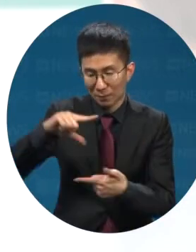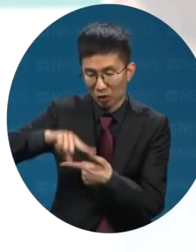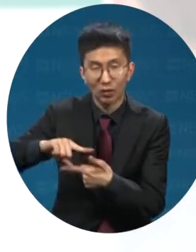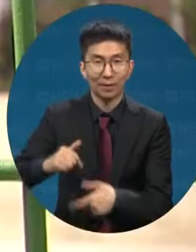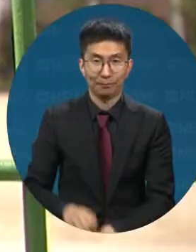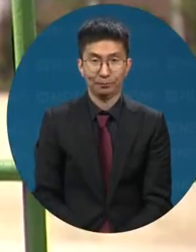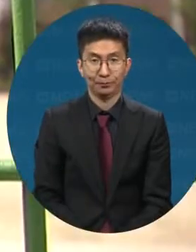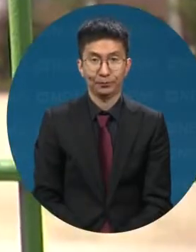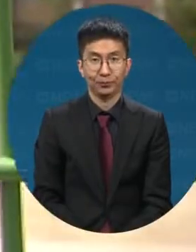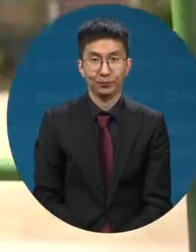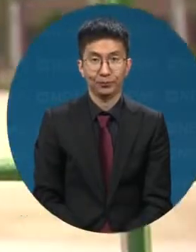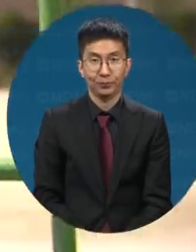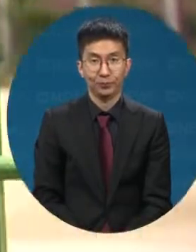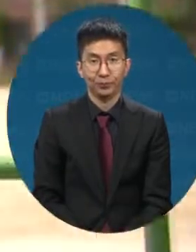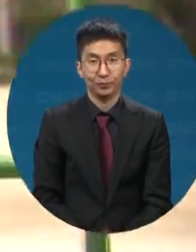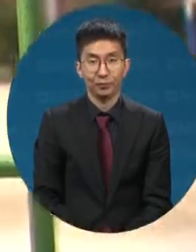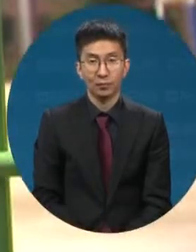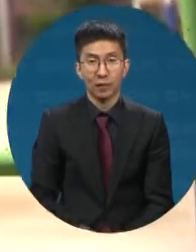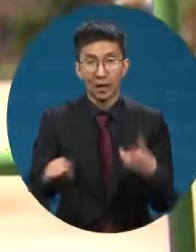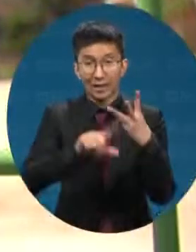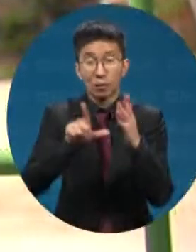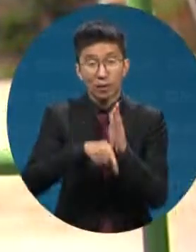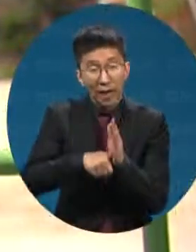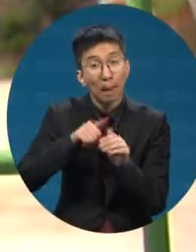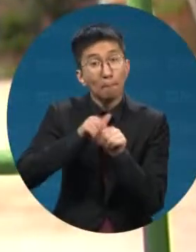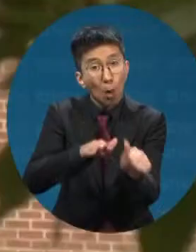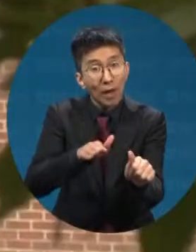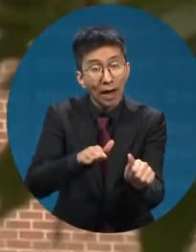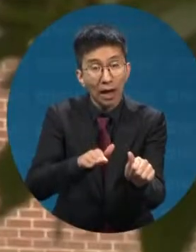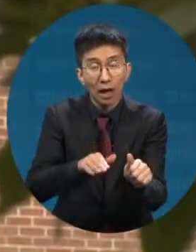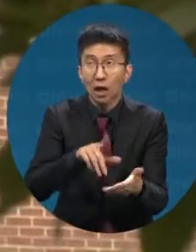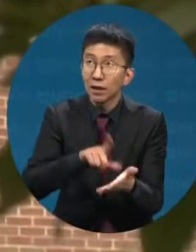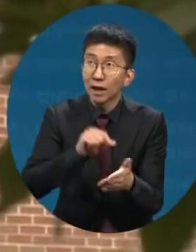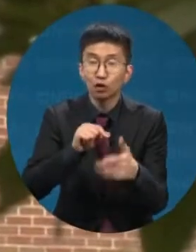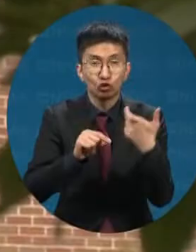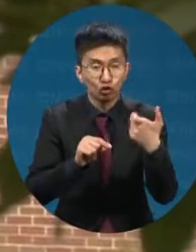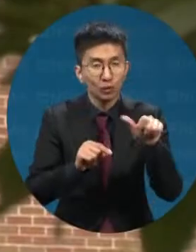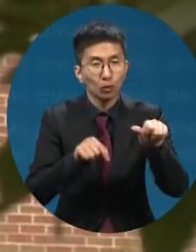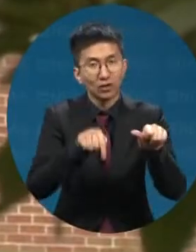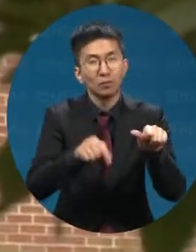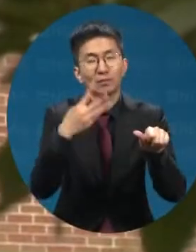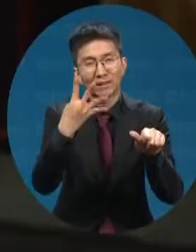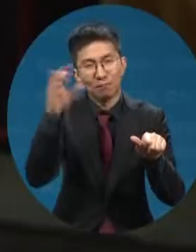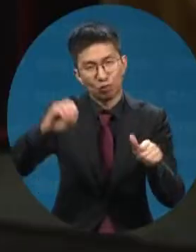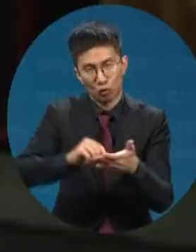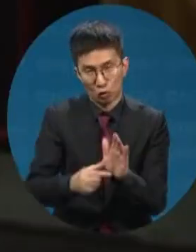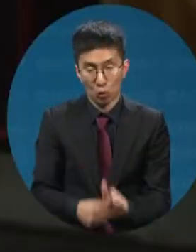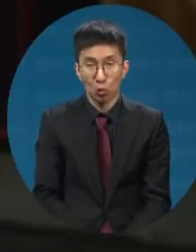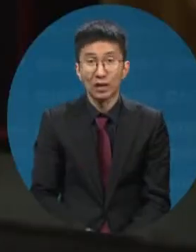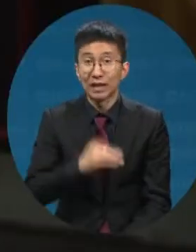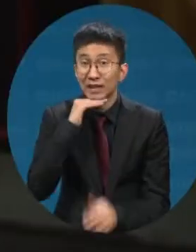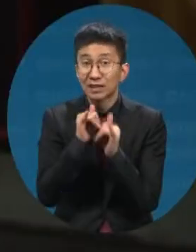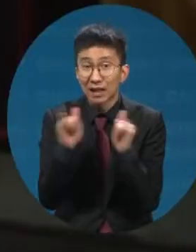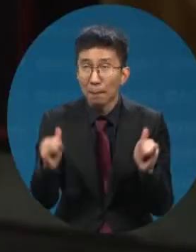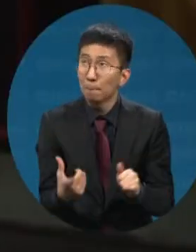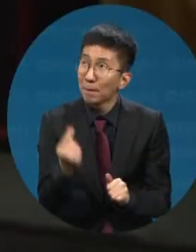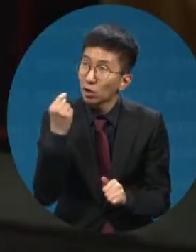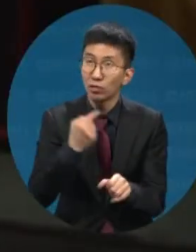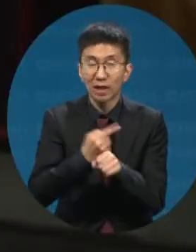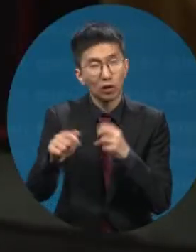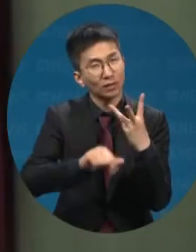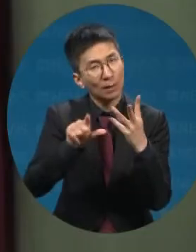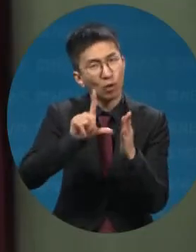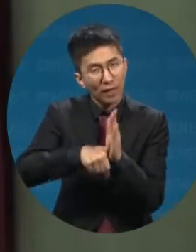뒤를이었습니다 신학기 초에 발령받는 비율이 65.4%에 달하는만큼 대기자들은 빨라야 내년